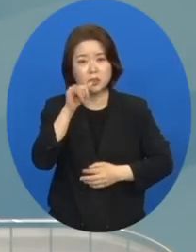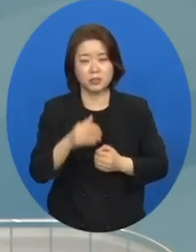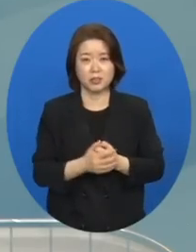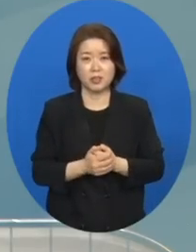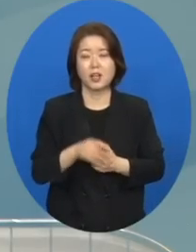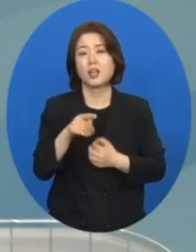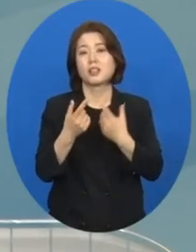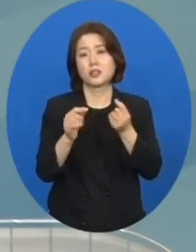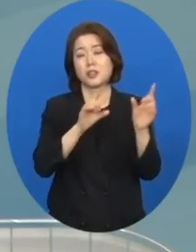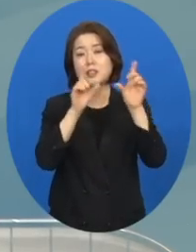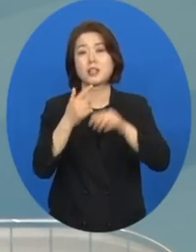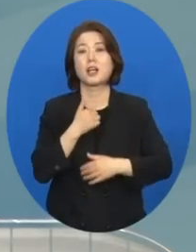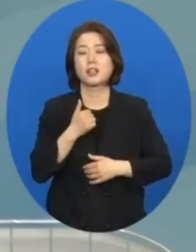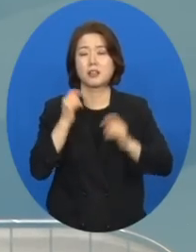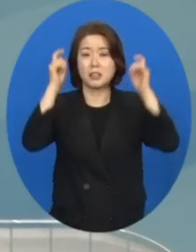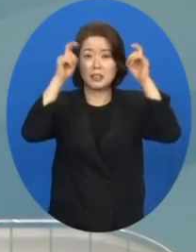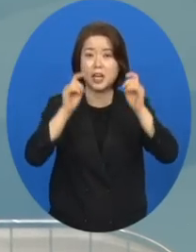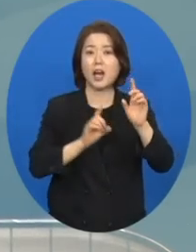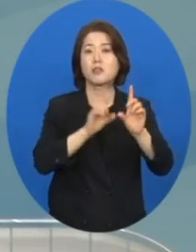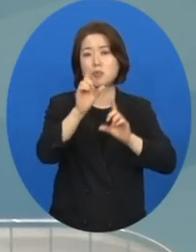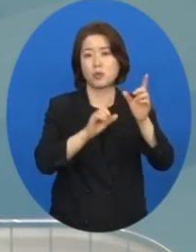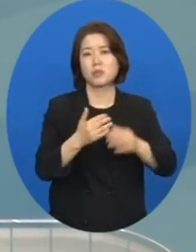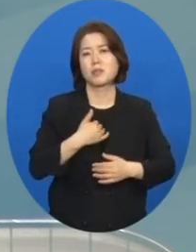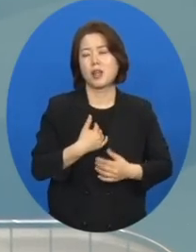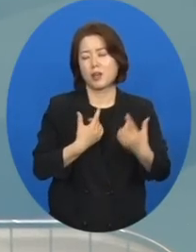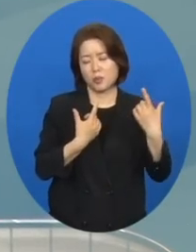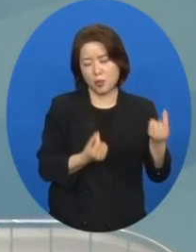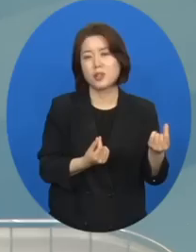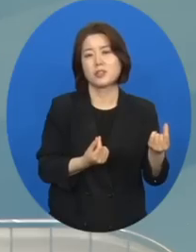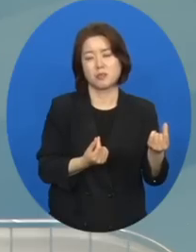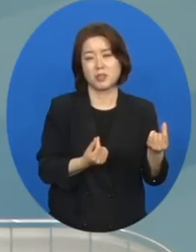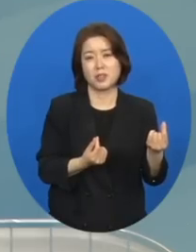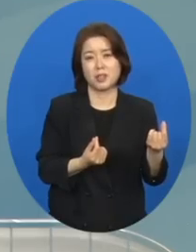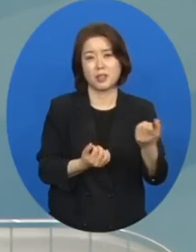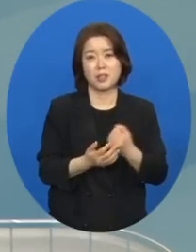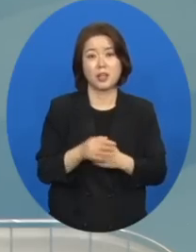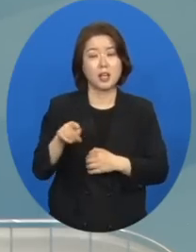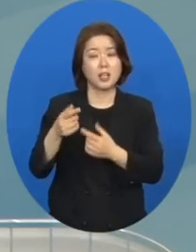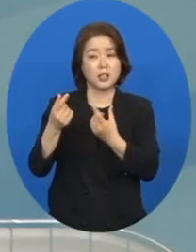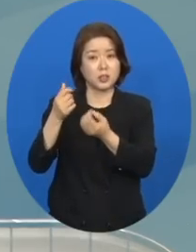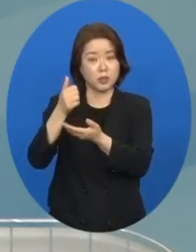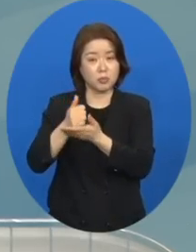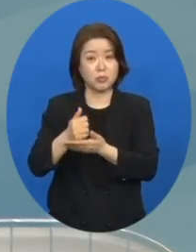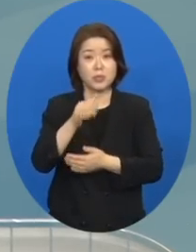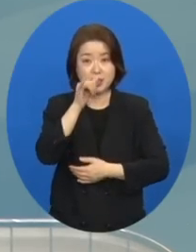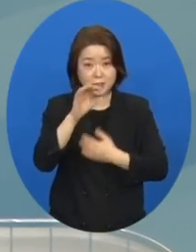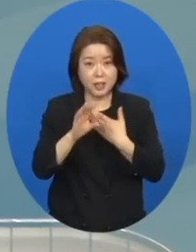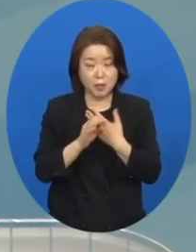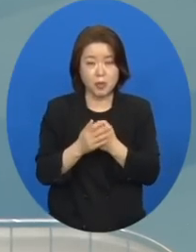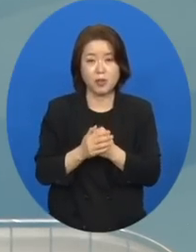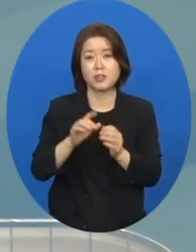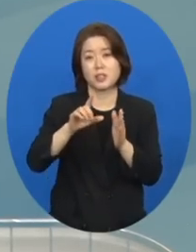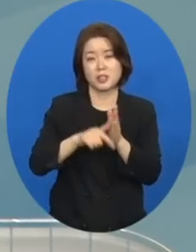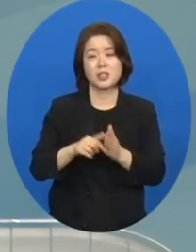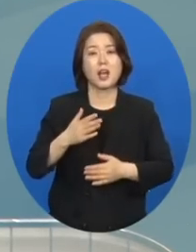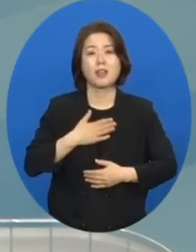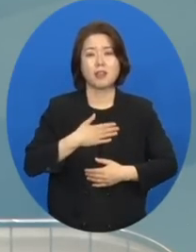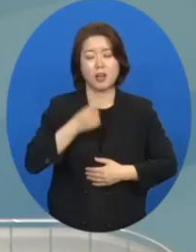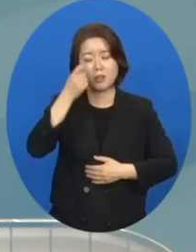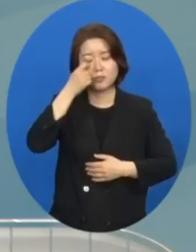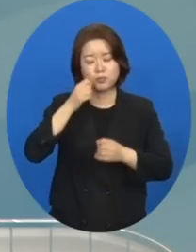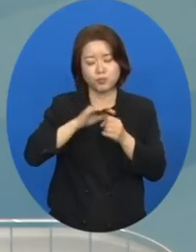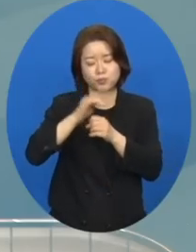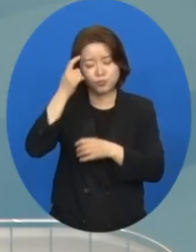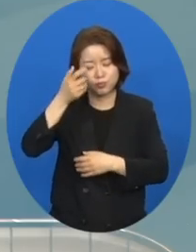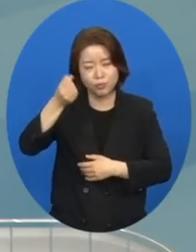살았던 그 양이 모습이 바로 저의 모습입니다 그런 분들이 계시다면 이 시간에 주님 나를 불쌍히 여겨